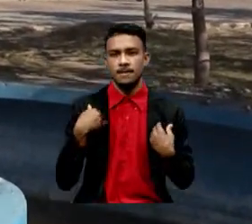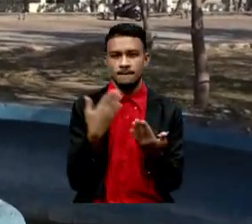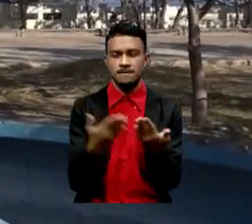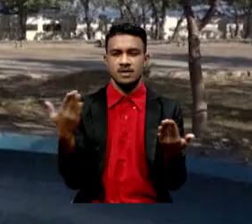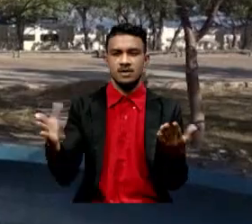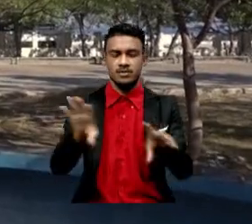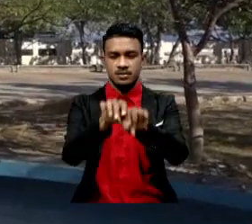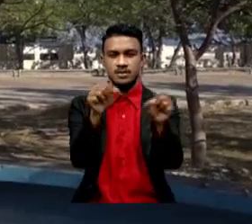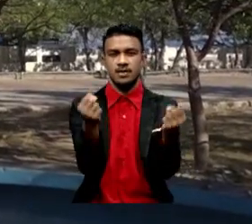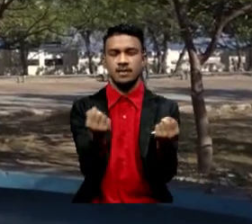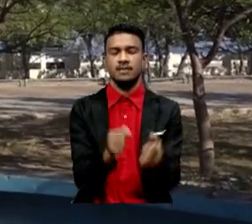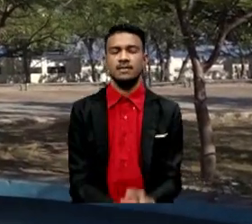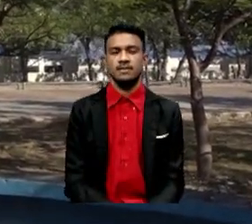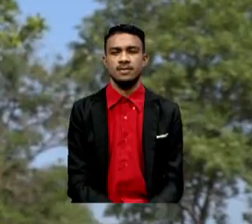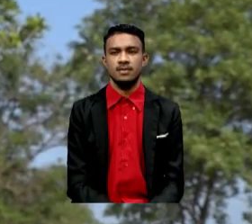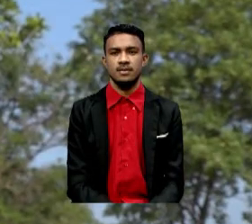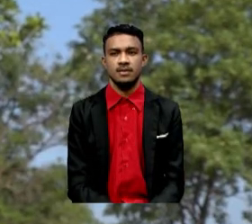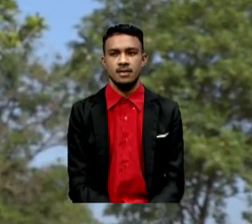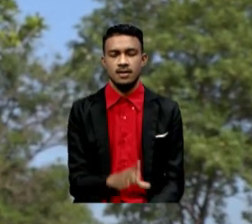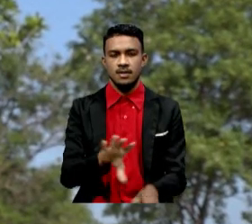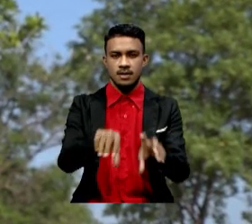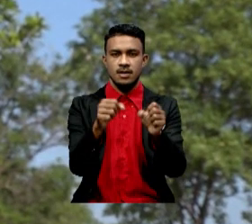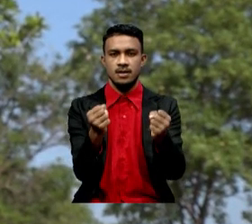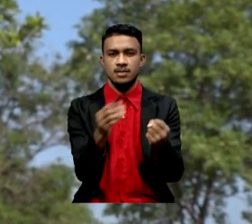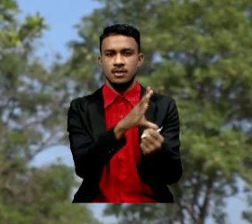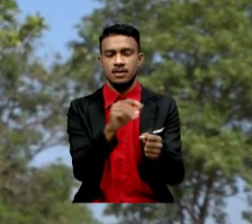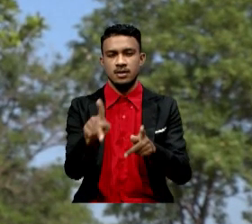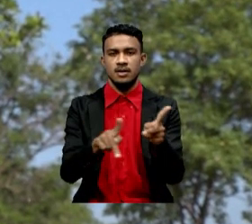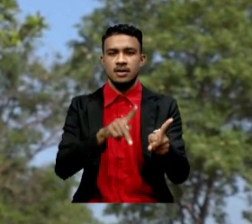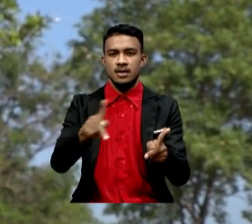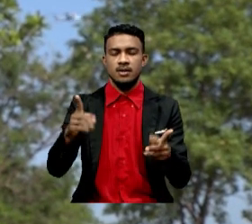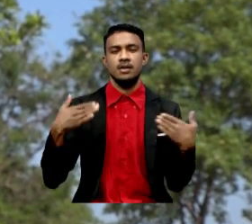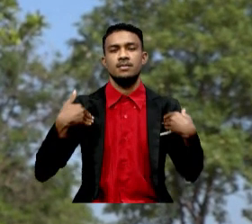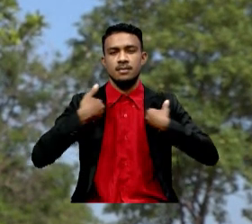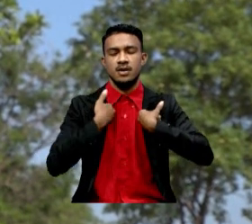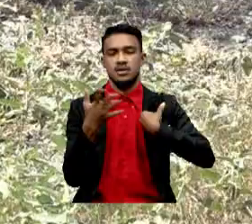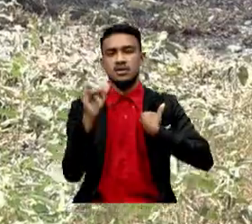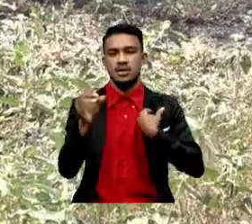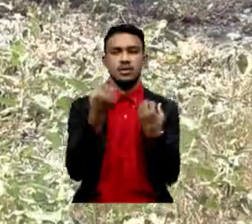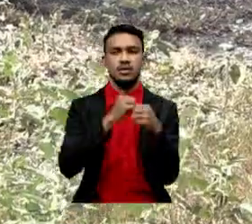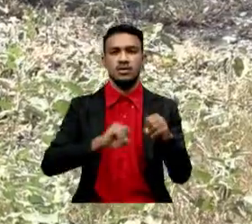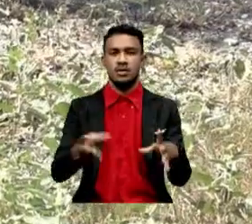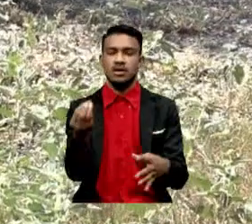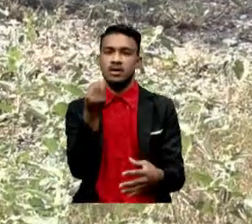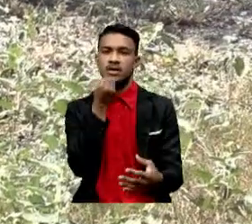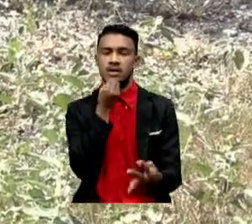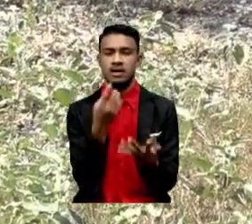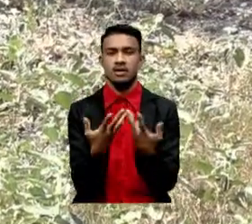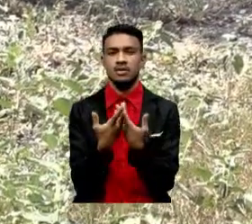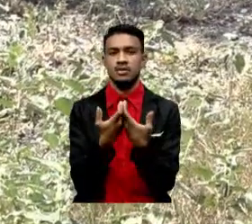at. Hetok at litan, animal sira, husik deit hodihan dut sira iha